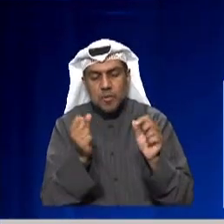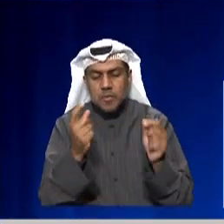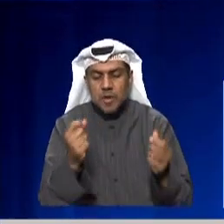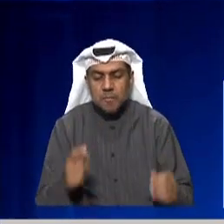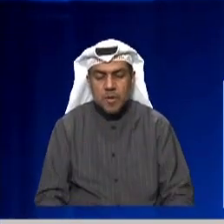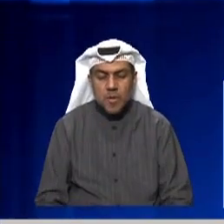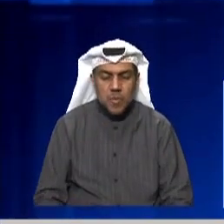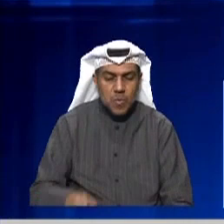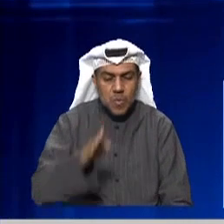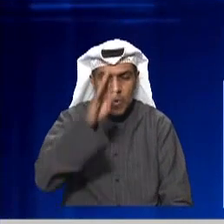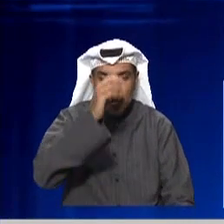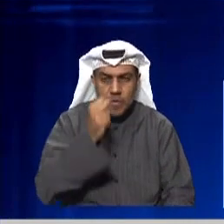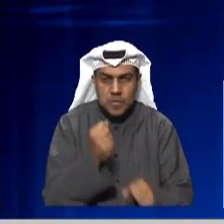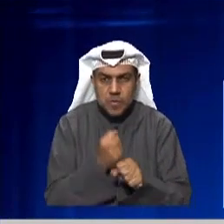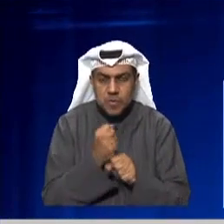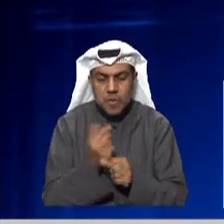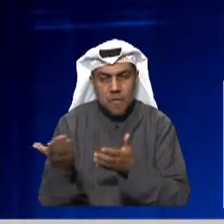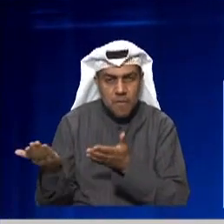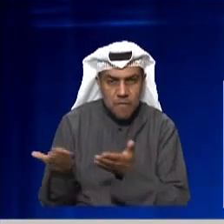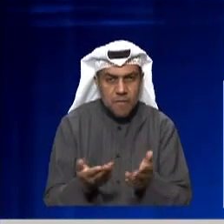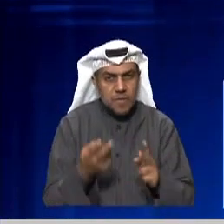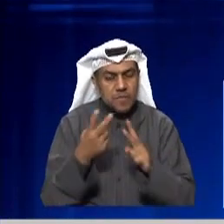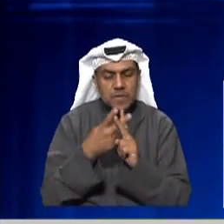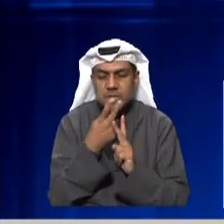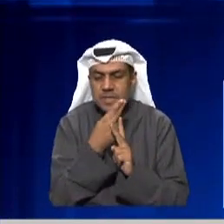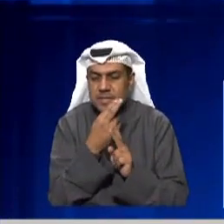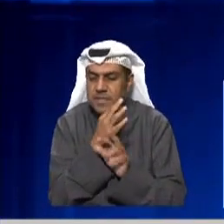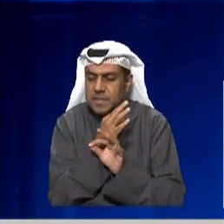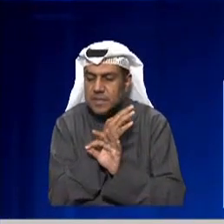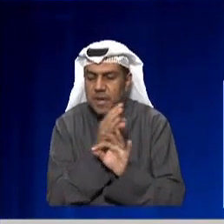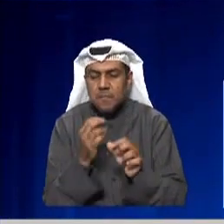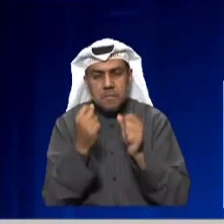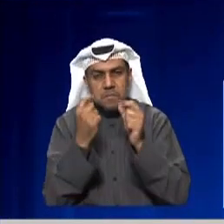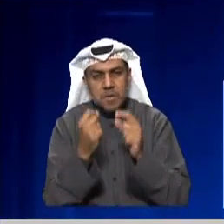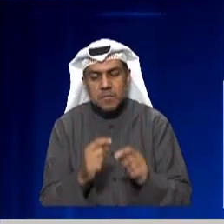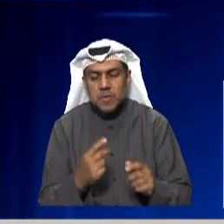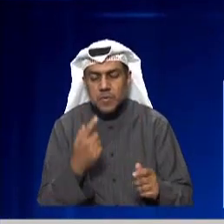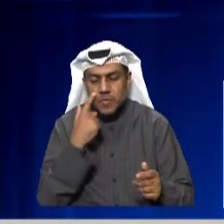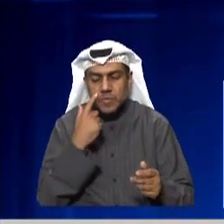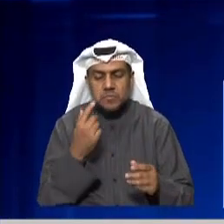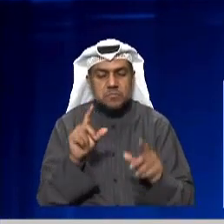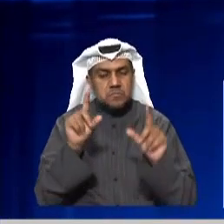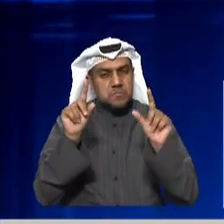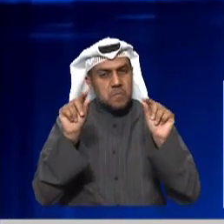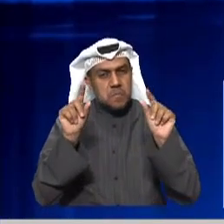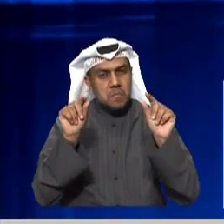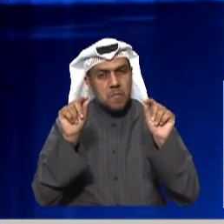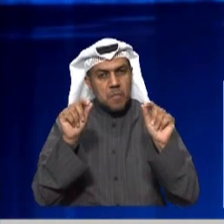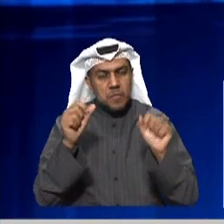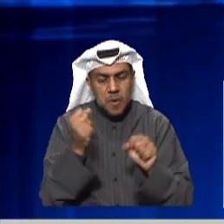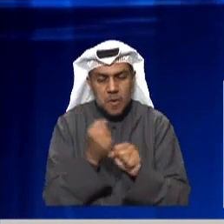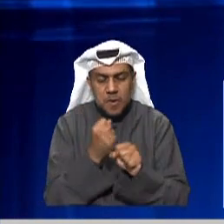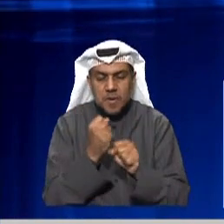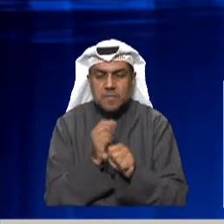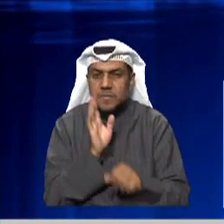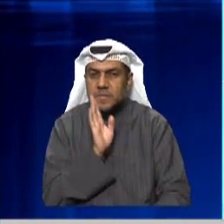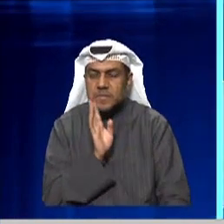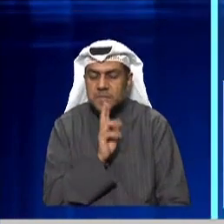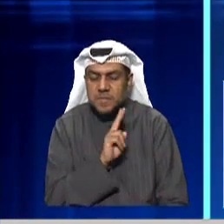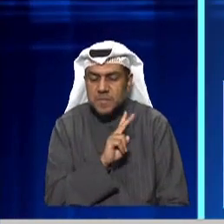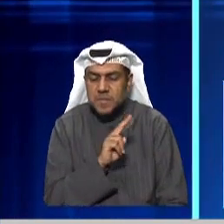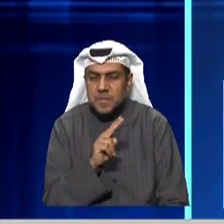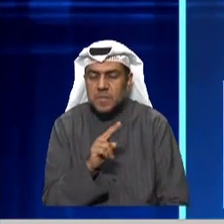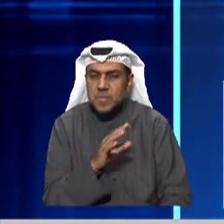لكافة المنتخبات المشاركة لاحتضان هذه الدورة، وما تميزت به من تنظيم رياضي